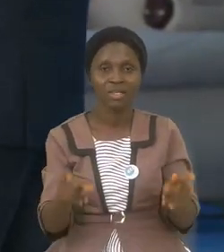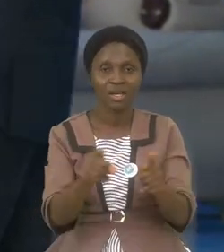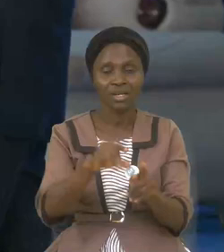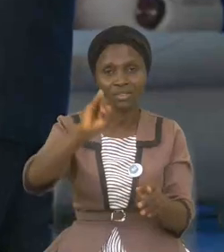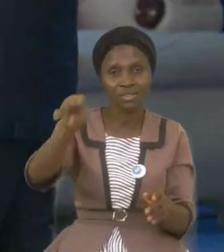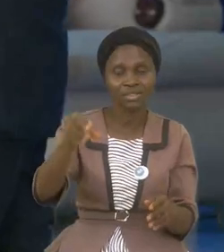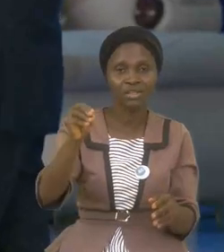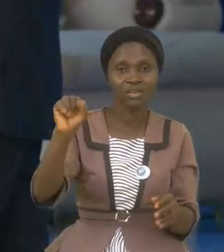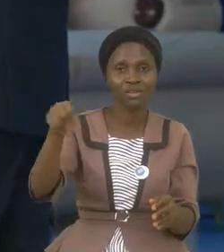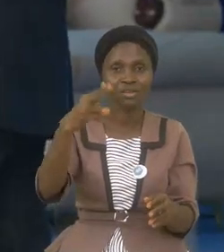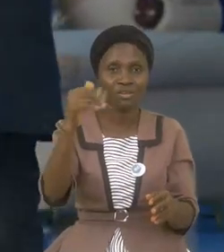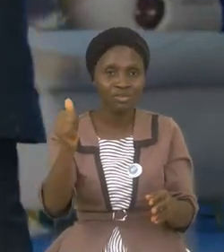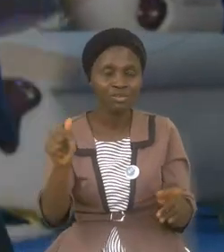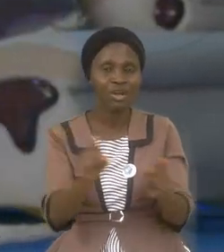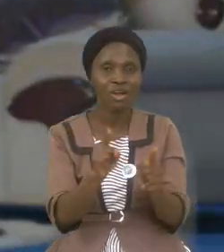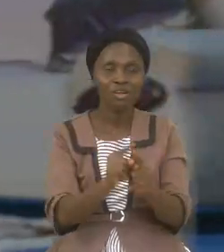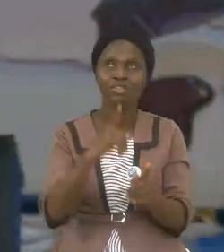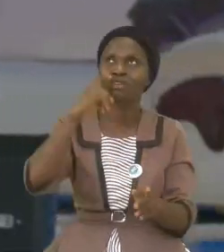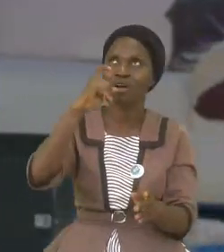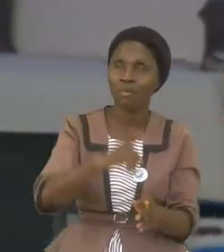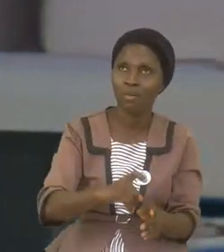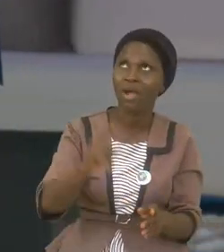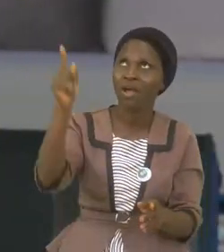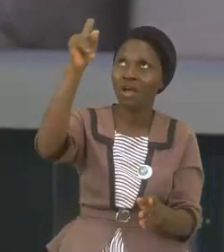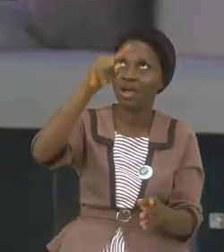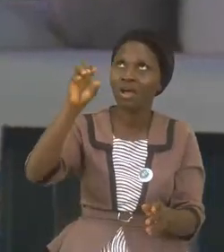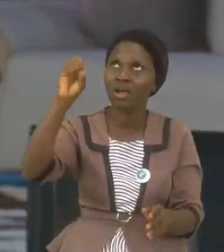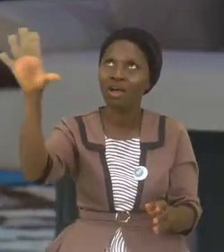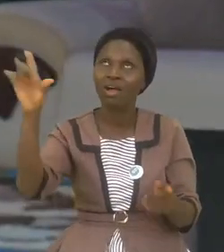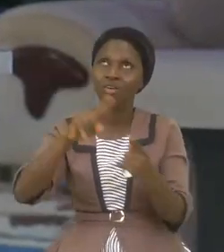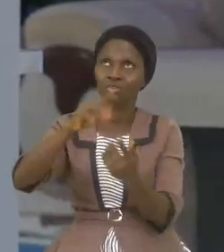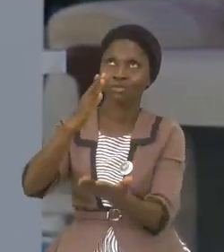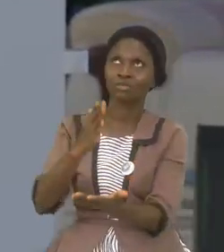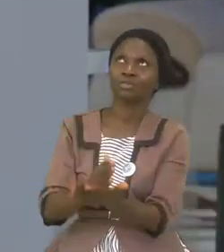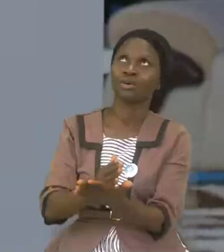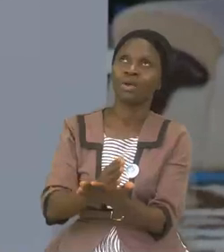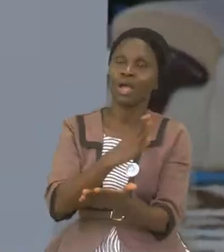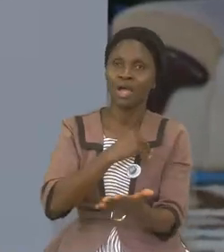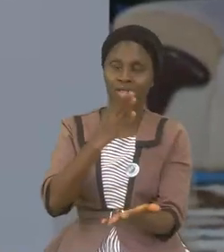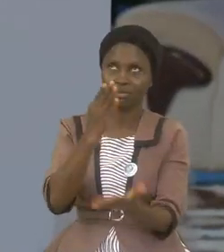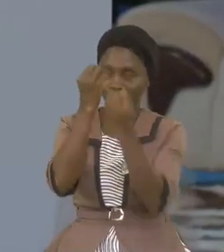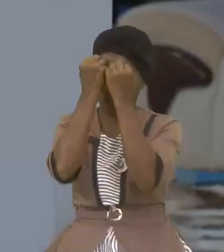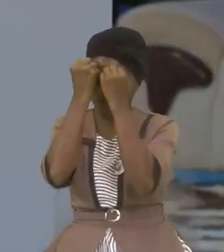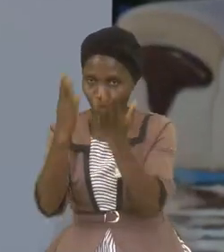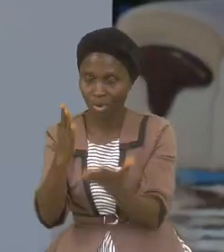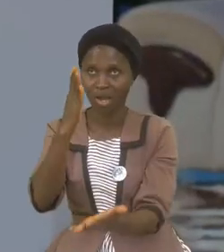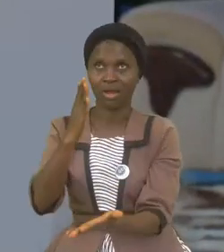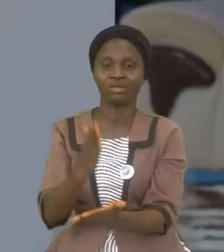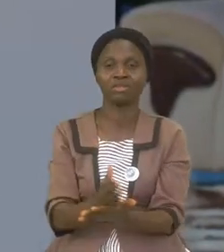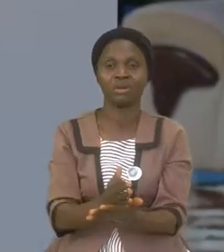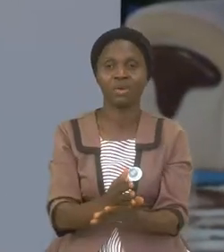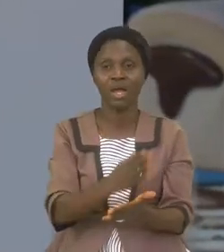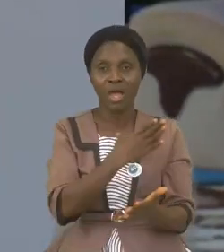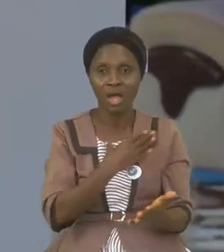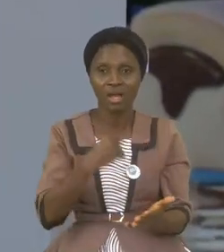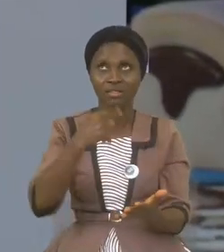leurs pieds sur le Jourdain, le fleuve était divisé. Dieu appuyant leur témoignage, Josué dit au soleil, « Soleil,